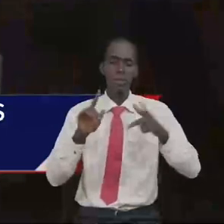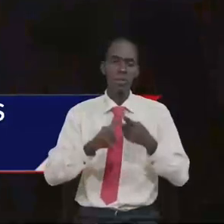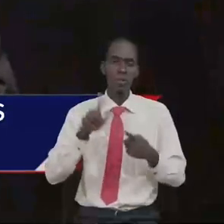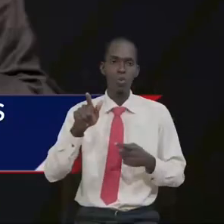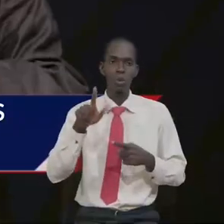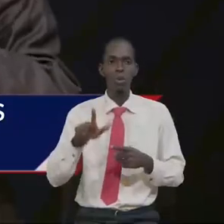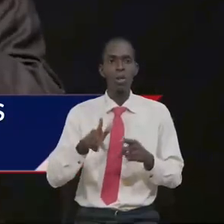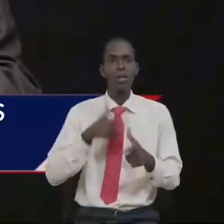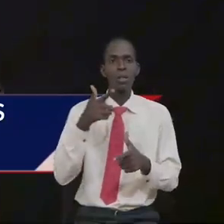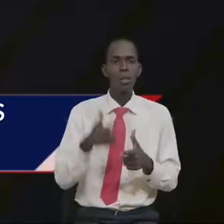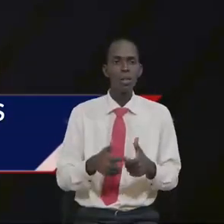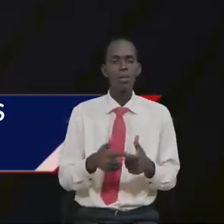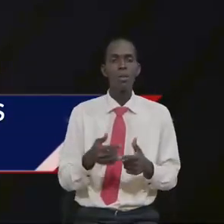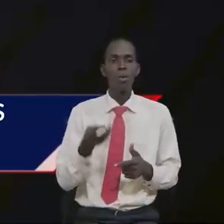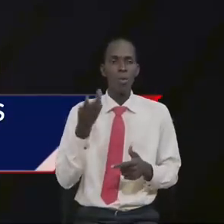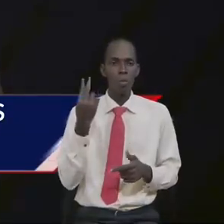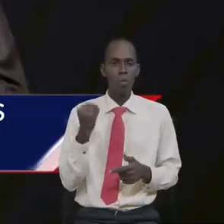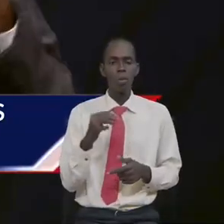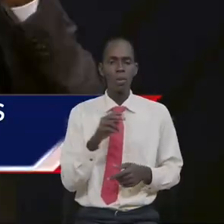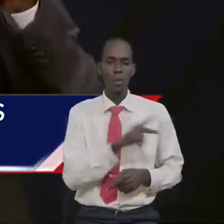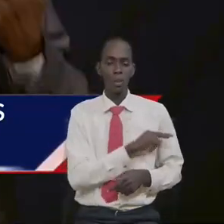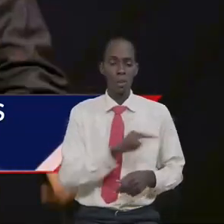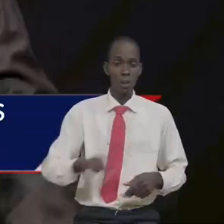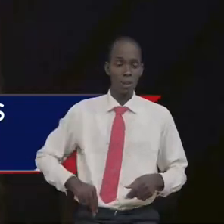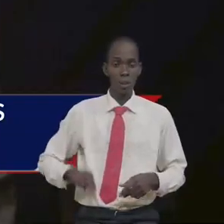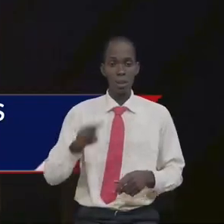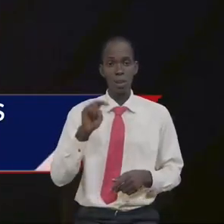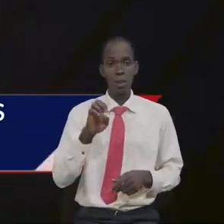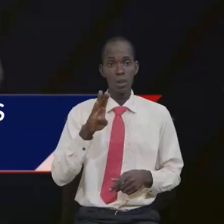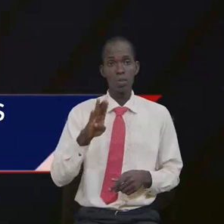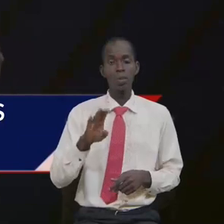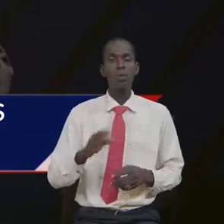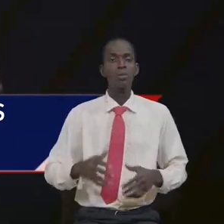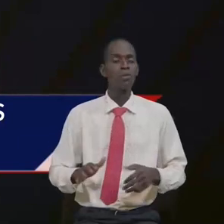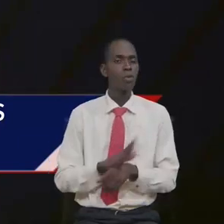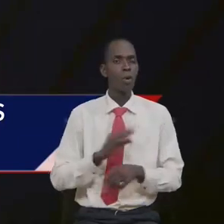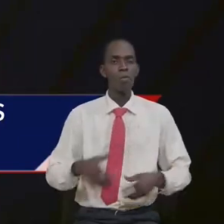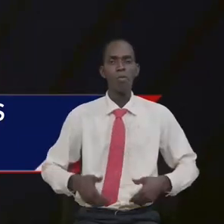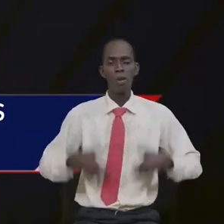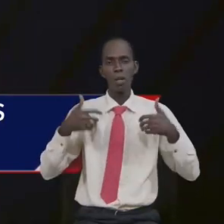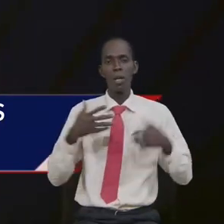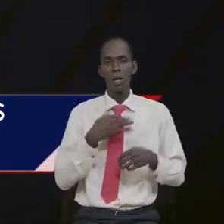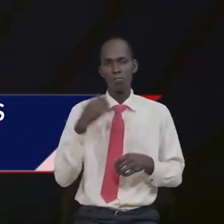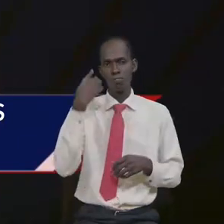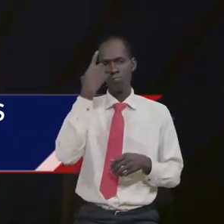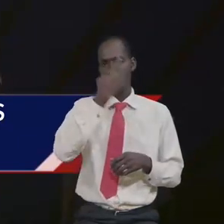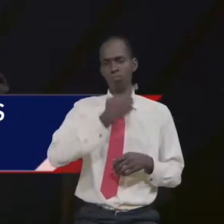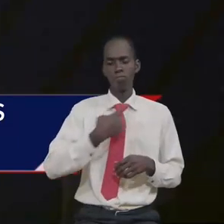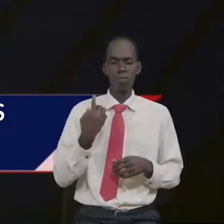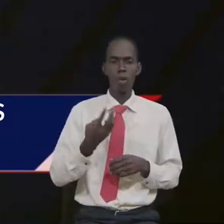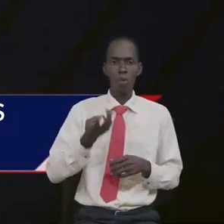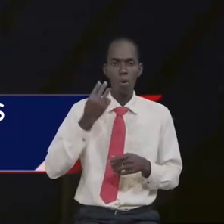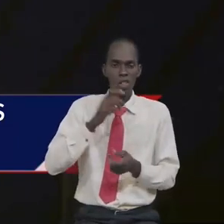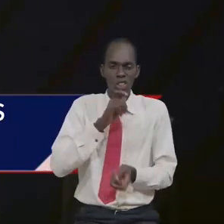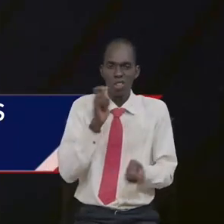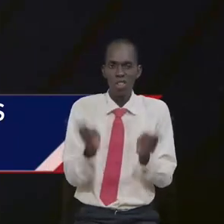23. Sur quoi Nebuchadnezzar fut rempli de fureur. Et il changea de visage en tournant